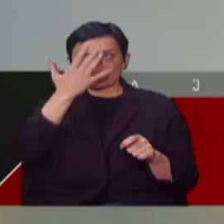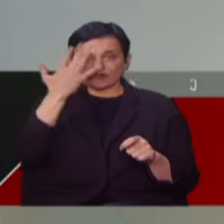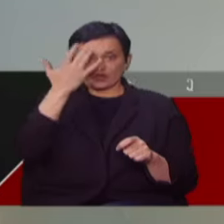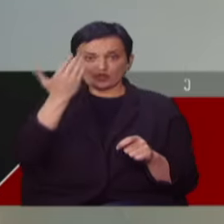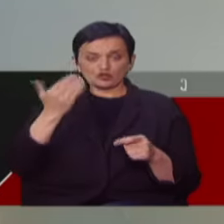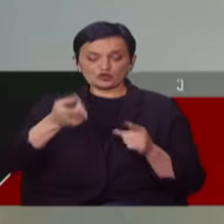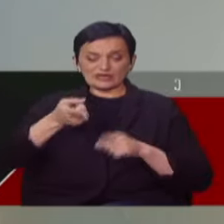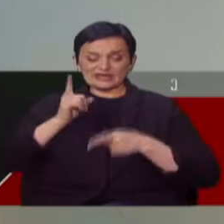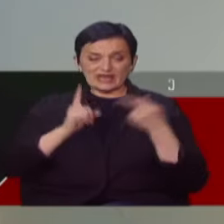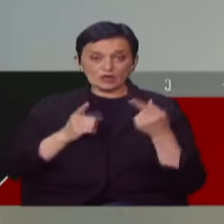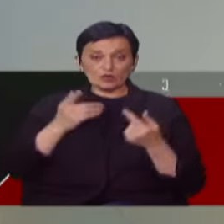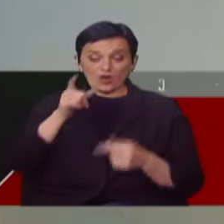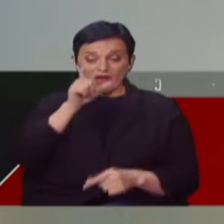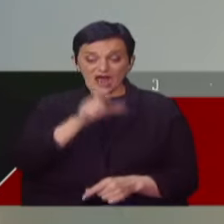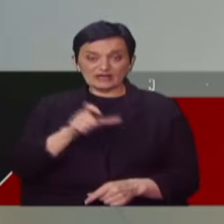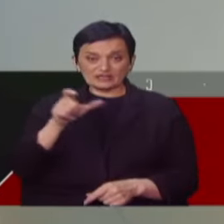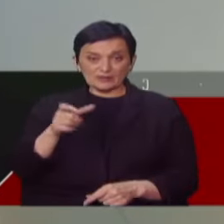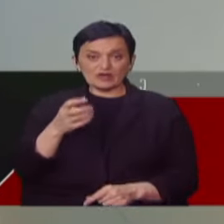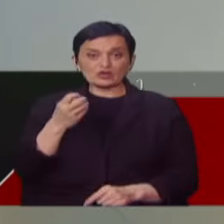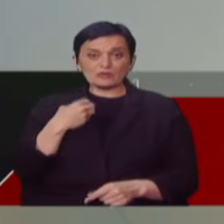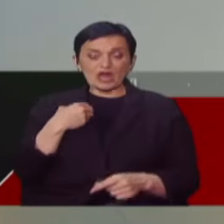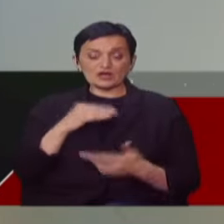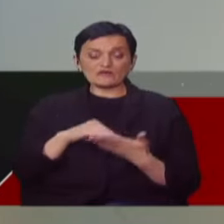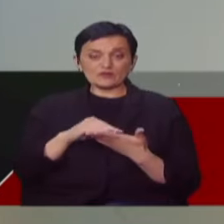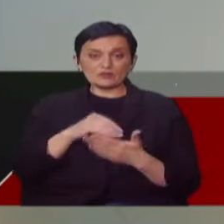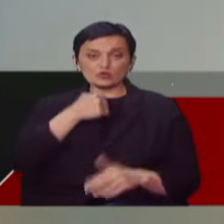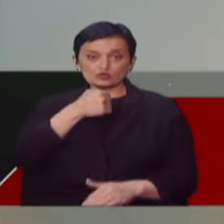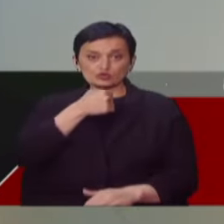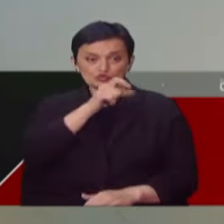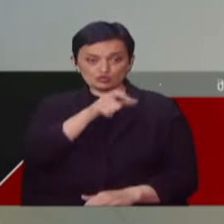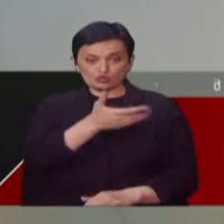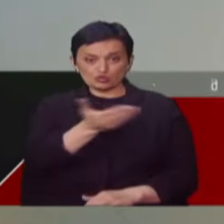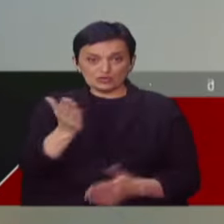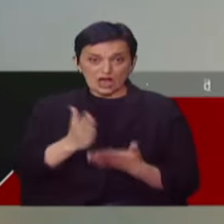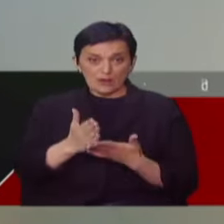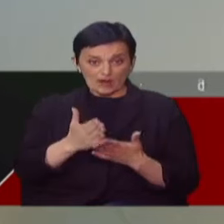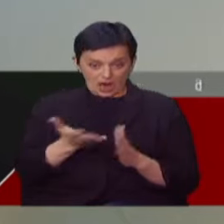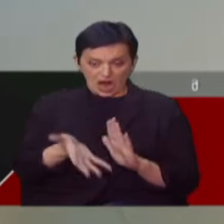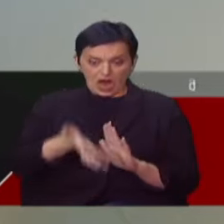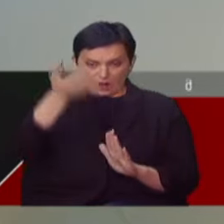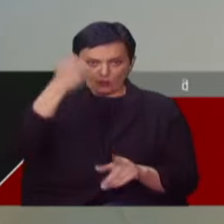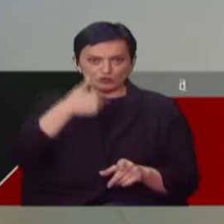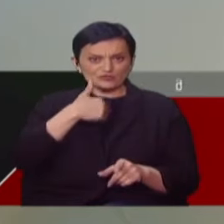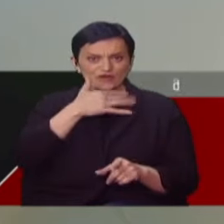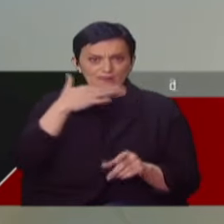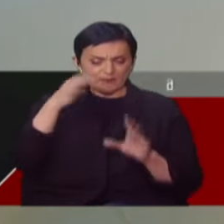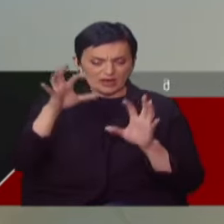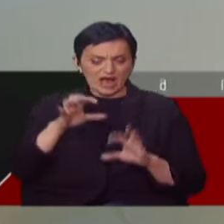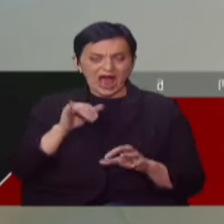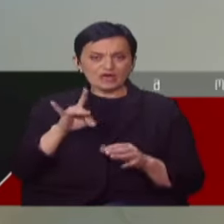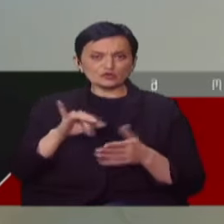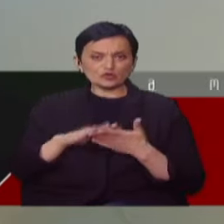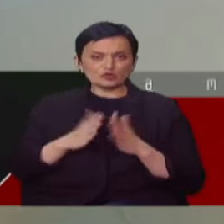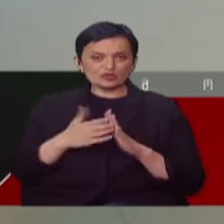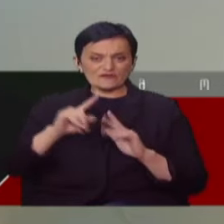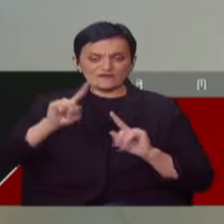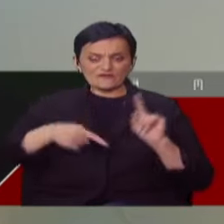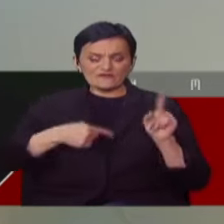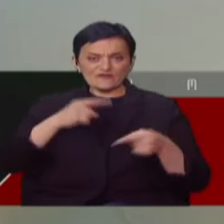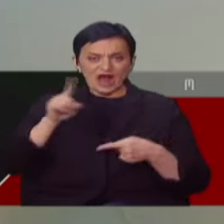იმ ადამიანების, რომლებიც კიდევ ერთხელ ვიმეორებ, ჟურნალისტები ბრძანდებით, ამოიღეთ, ჩვენ ძალიან ბევრი კანონი გვაქვს ასოცირებს ხელშეკრულების